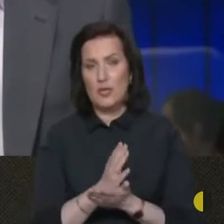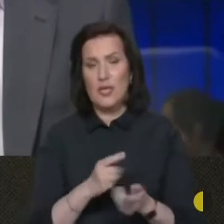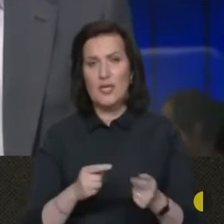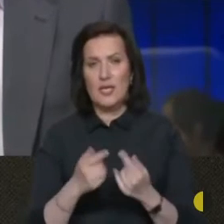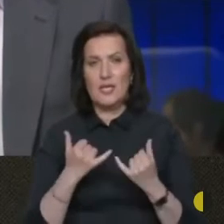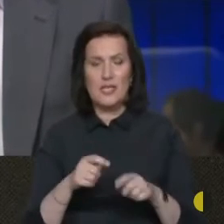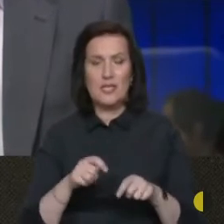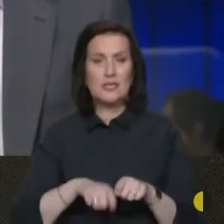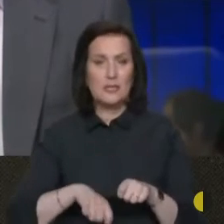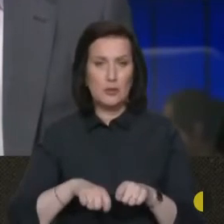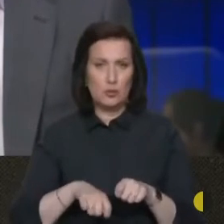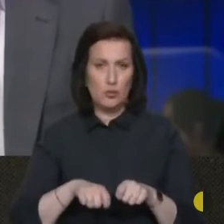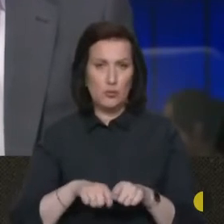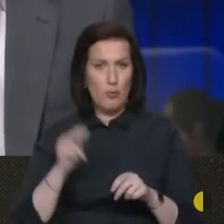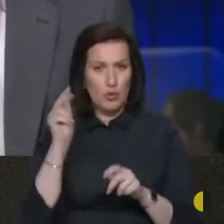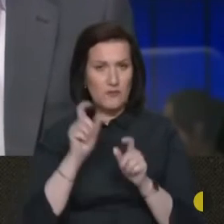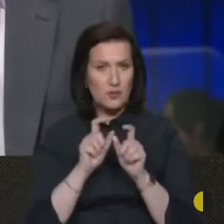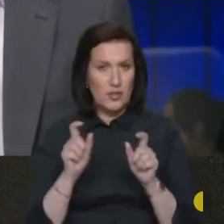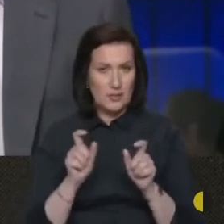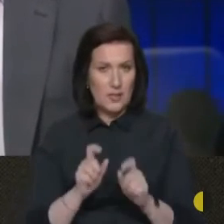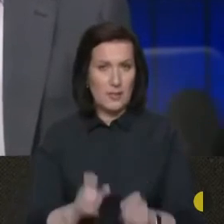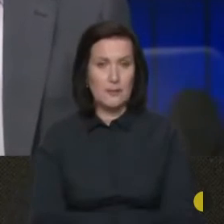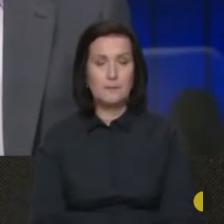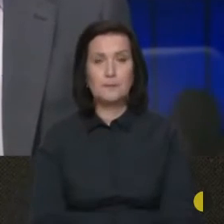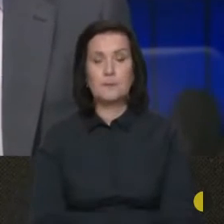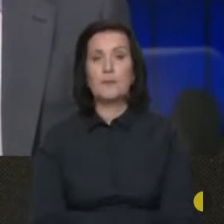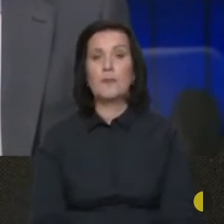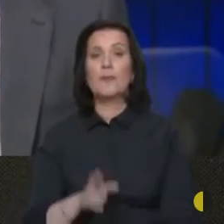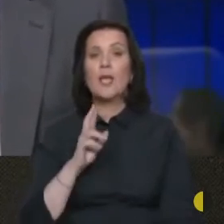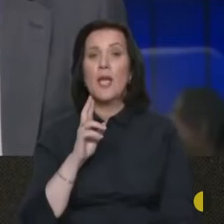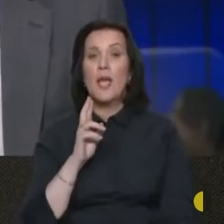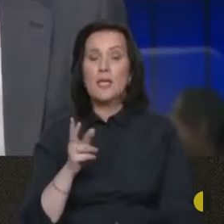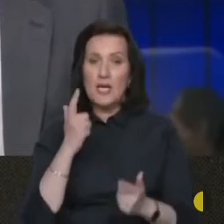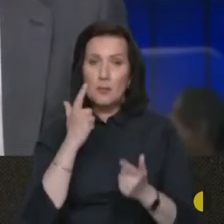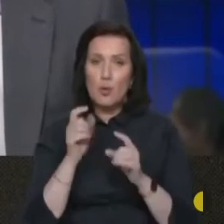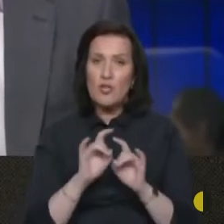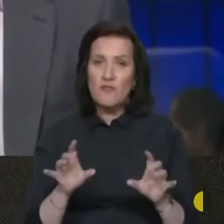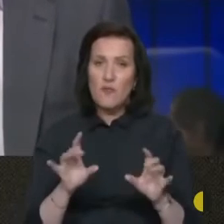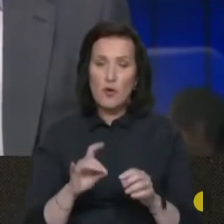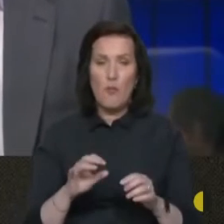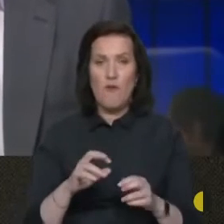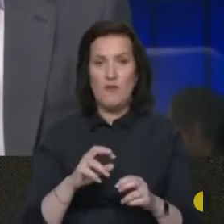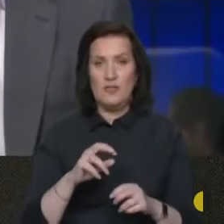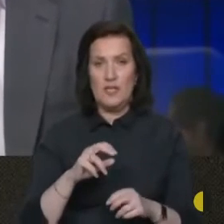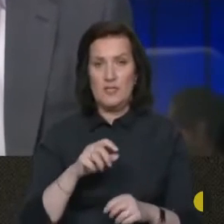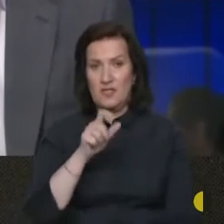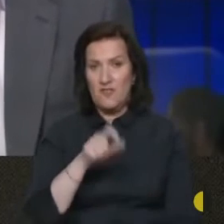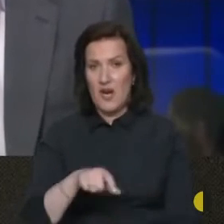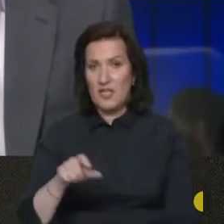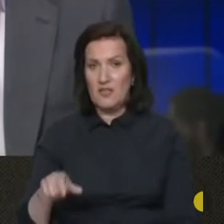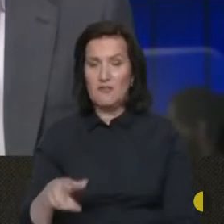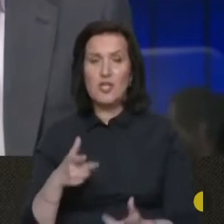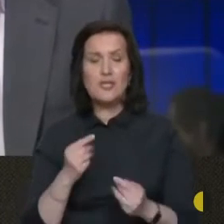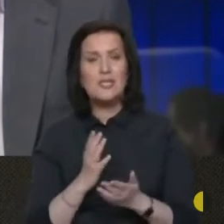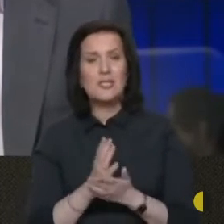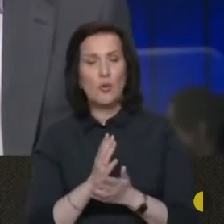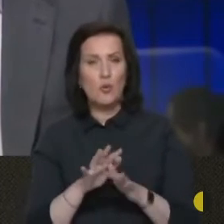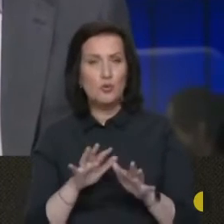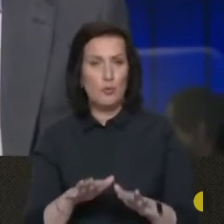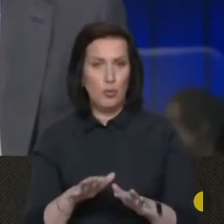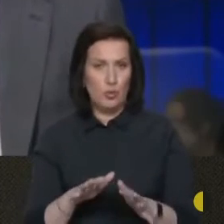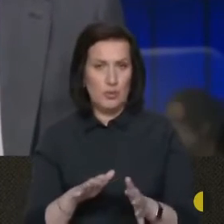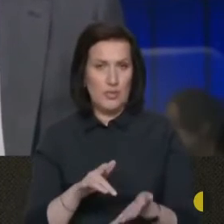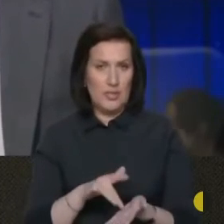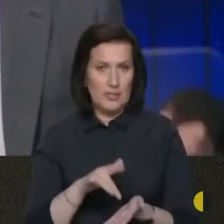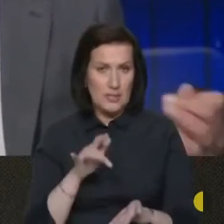зараз тестуємо по навчальному закладу. Як з поінформованості франківчан щодо того, де знаходяться пункти